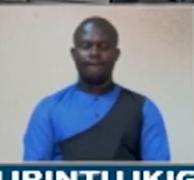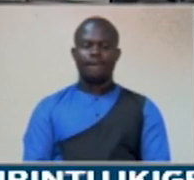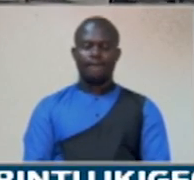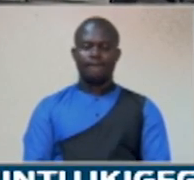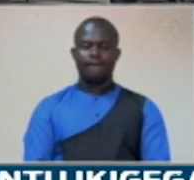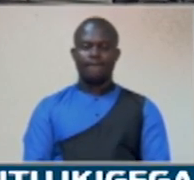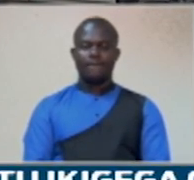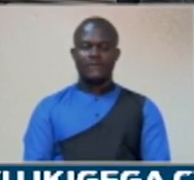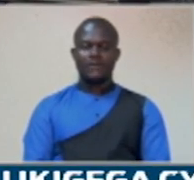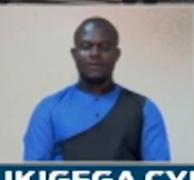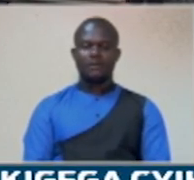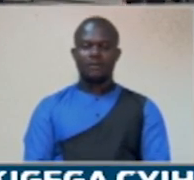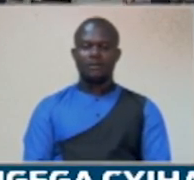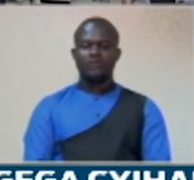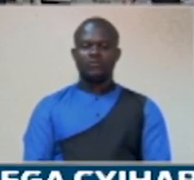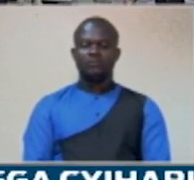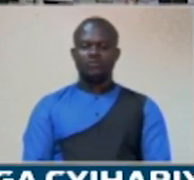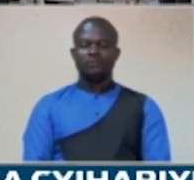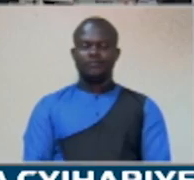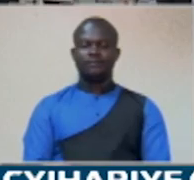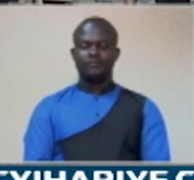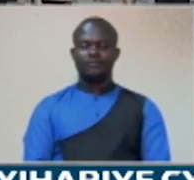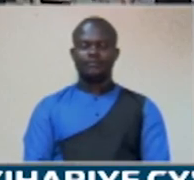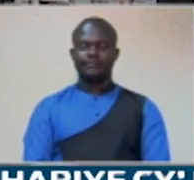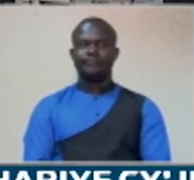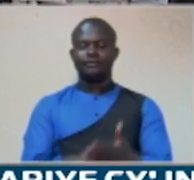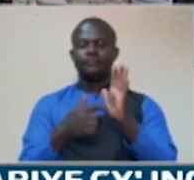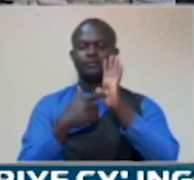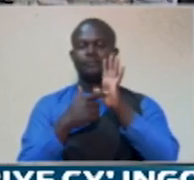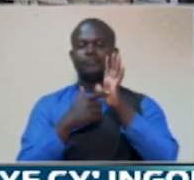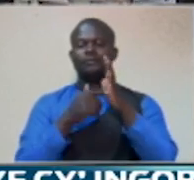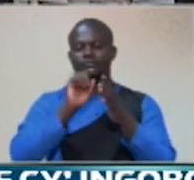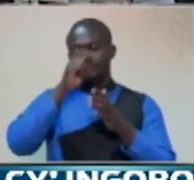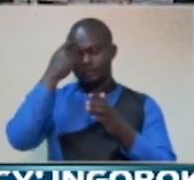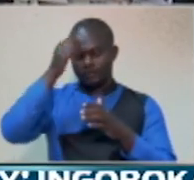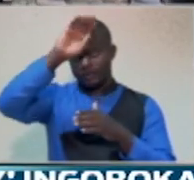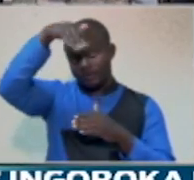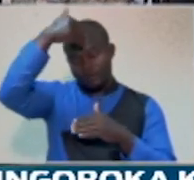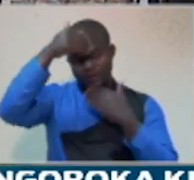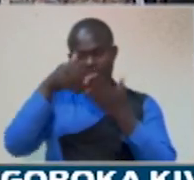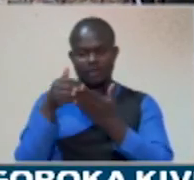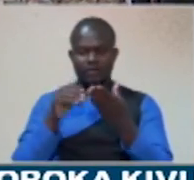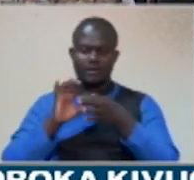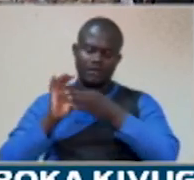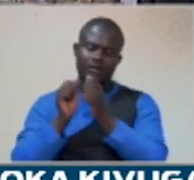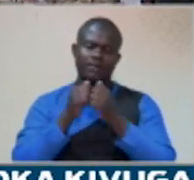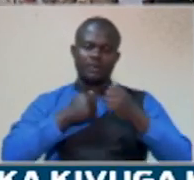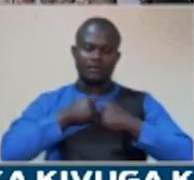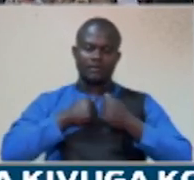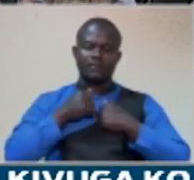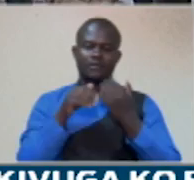stands with Rwanda. Iki ni ikimenyetso cy'uko Leta Zunze Ubumwe z'Abarabu zifatanyije n'u